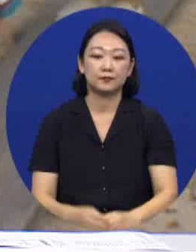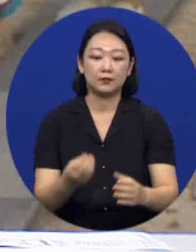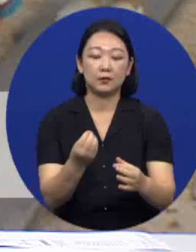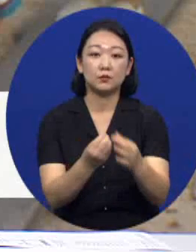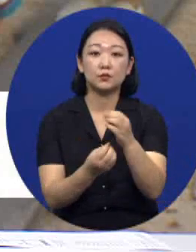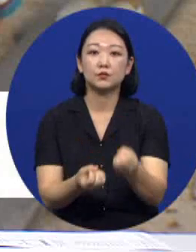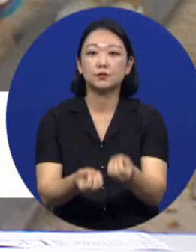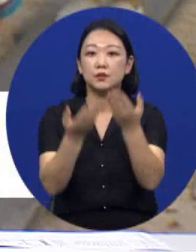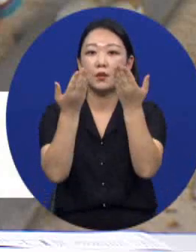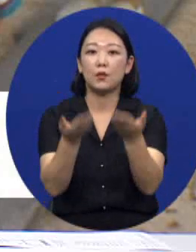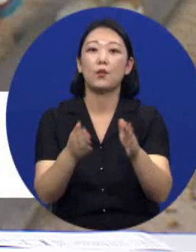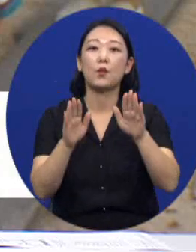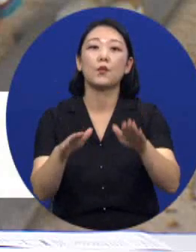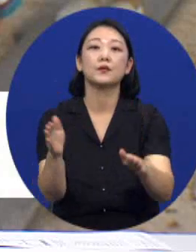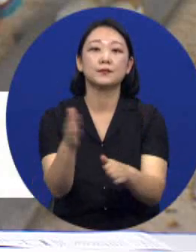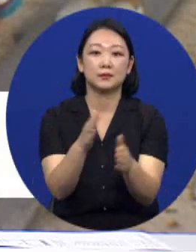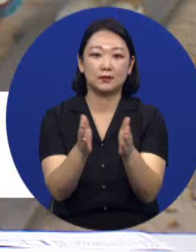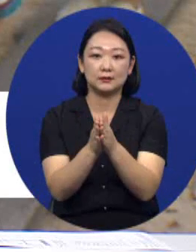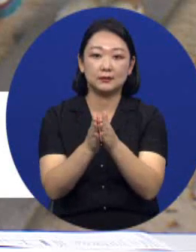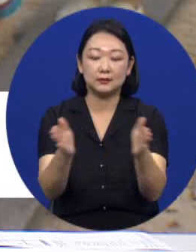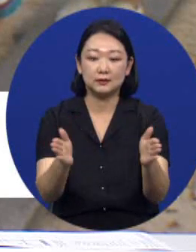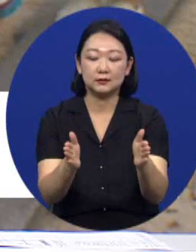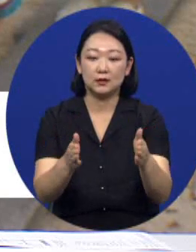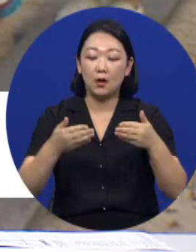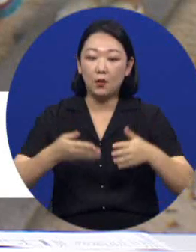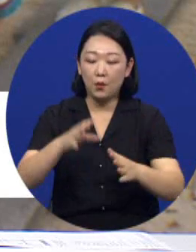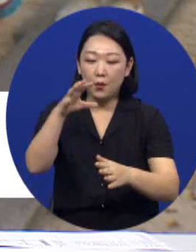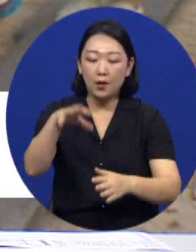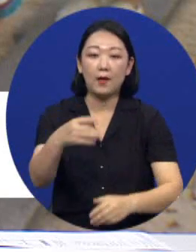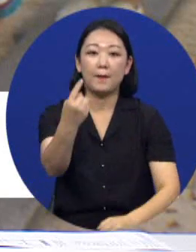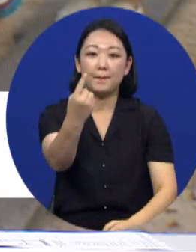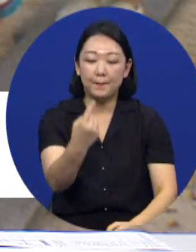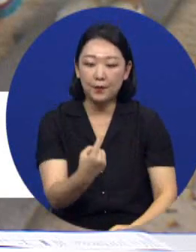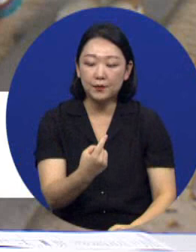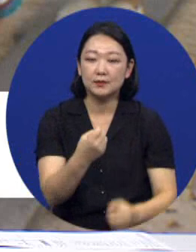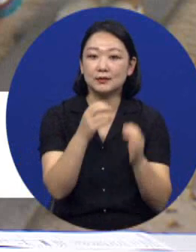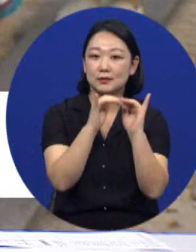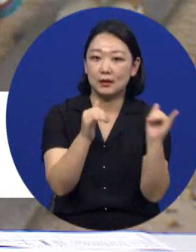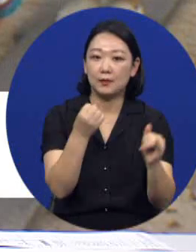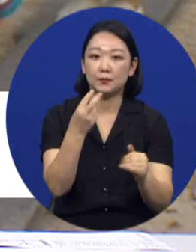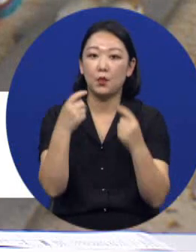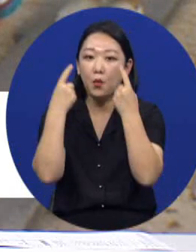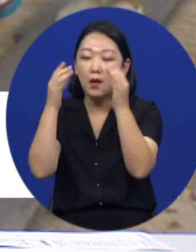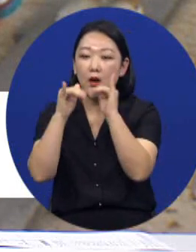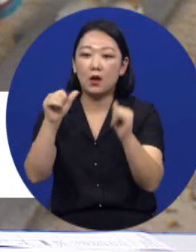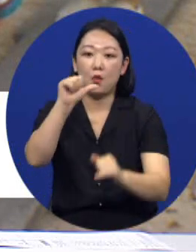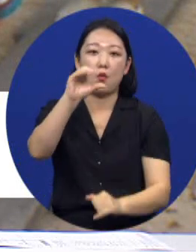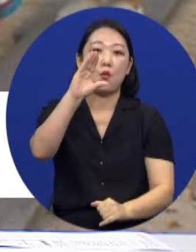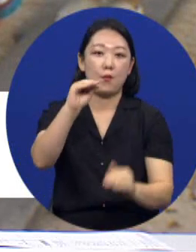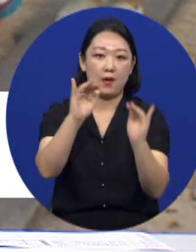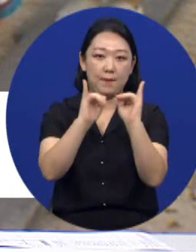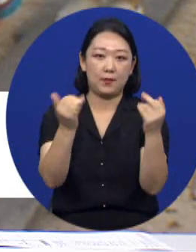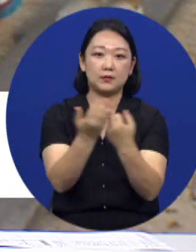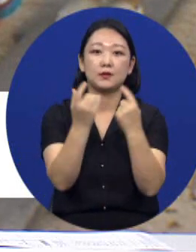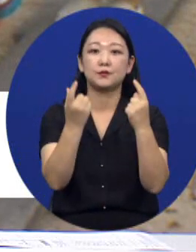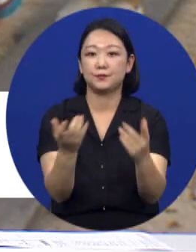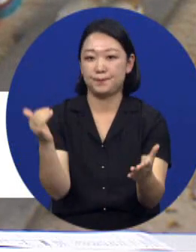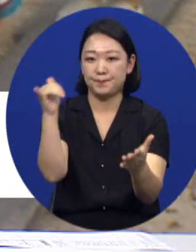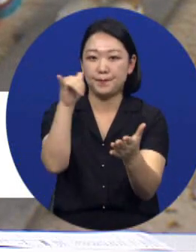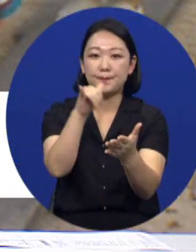추석 연휴가 오늘부터 시작되면서 고향을 찾은 사람들과 관광객 등 5만여 명이 제주로